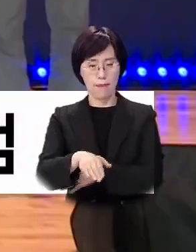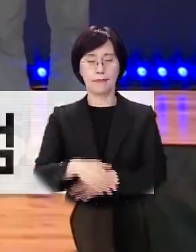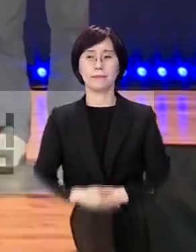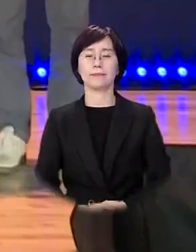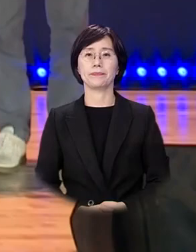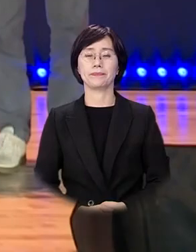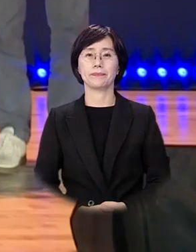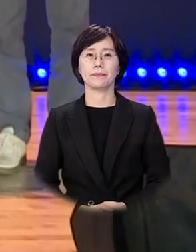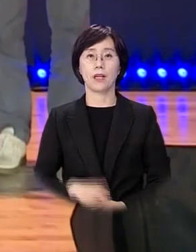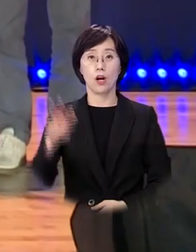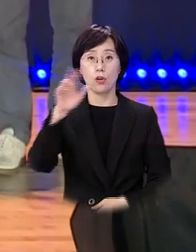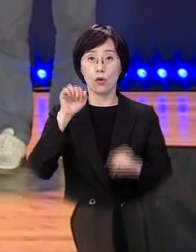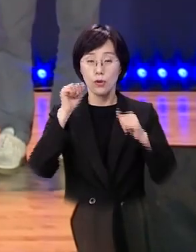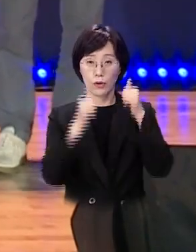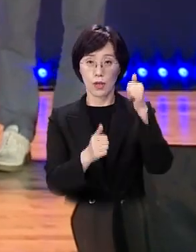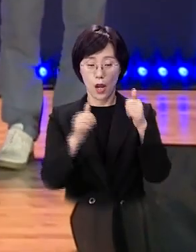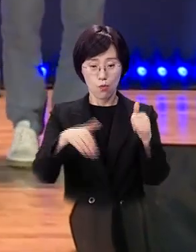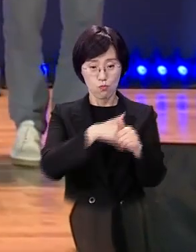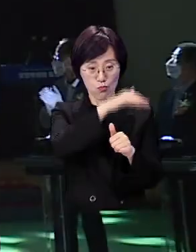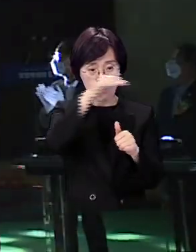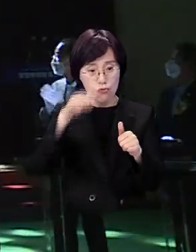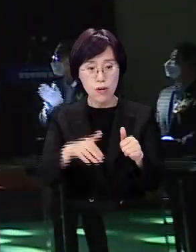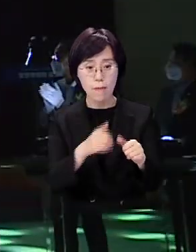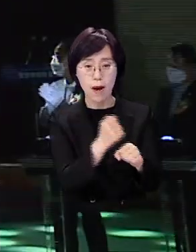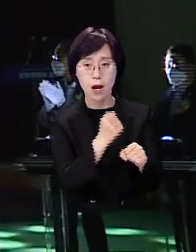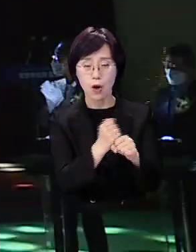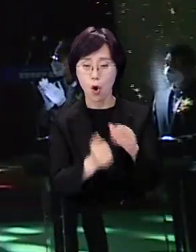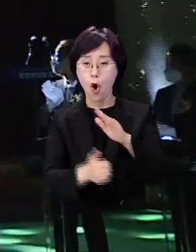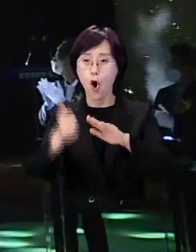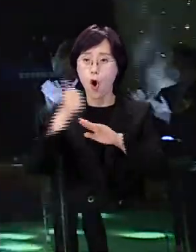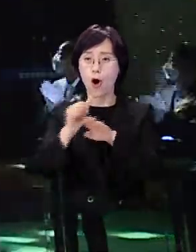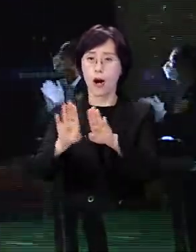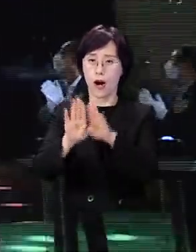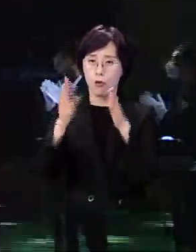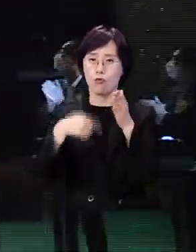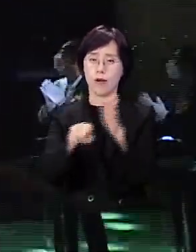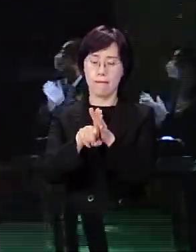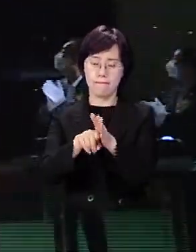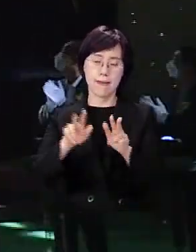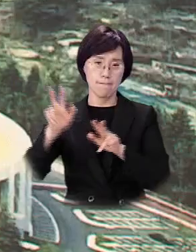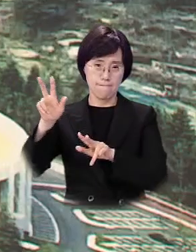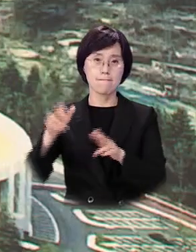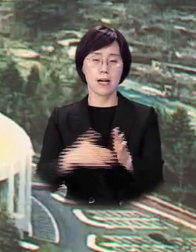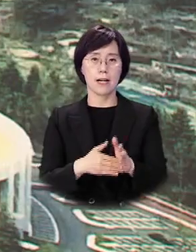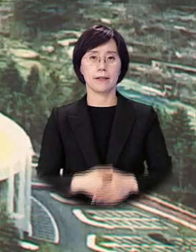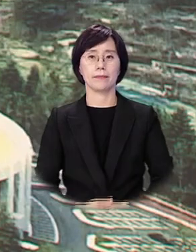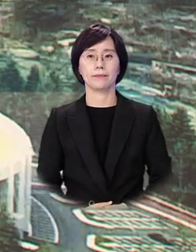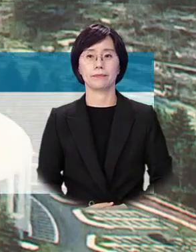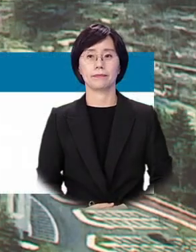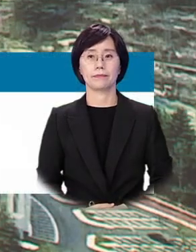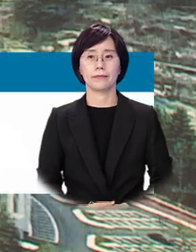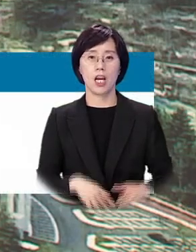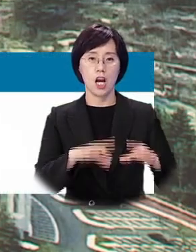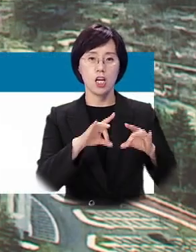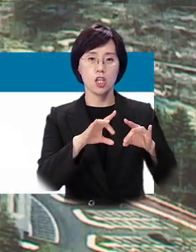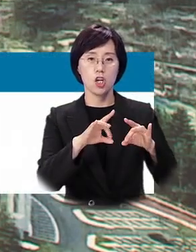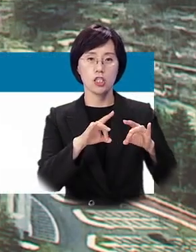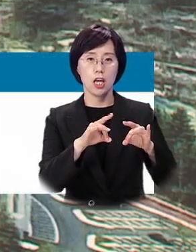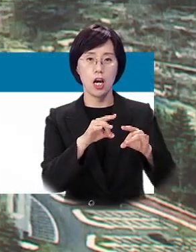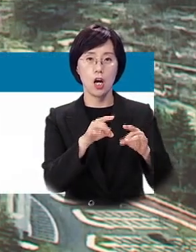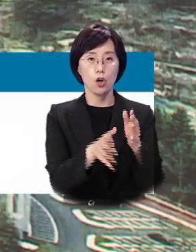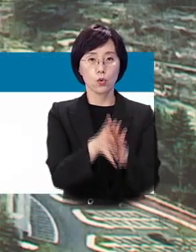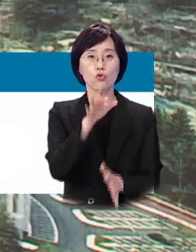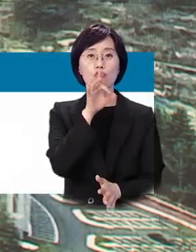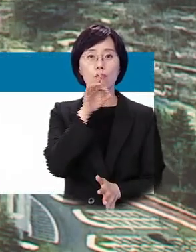출범했습니다. 전국체전 분위기 조성과 성공적인 개최를 다짐했습니다. 구미의 전자도시라고 하는 걸